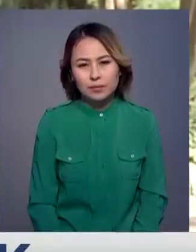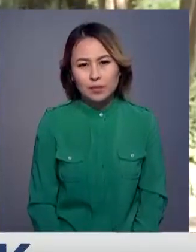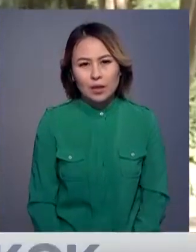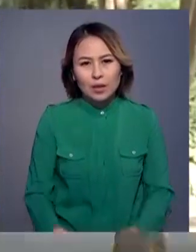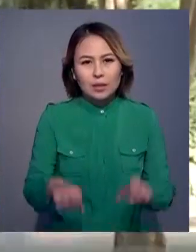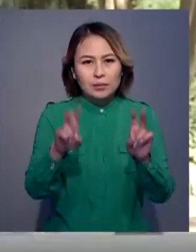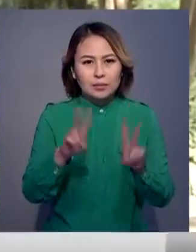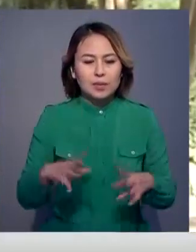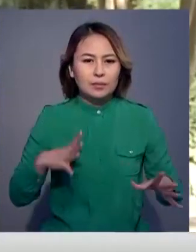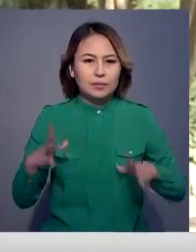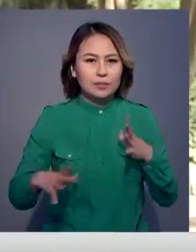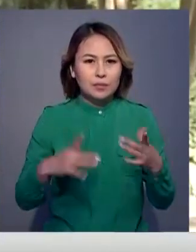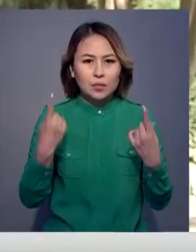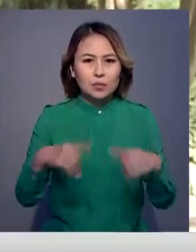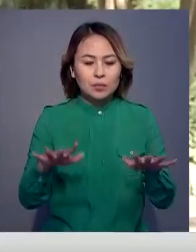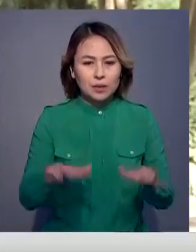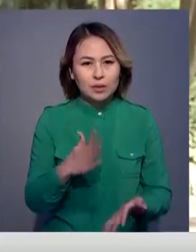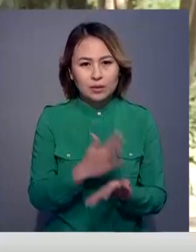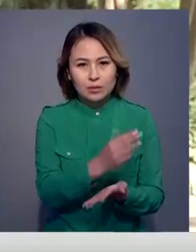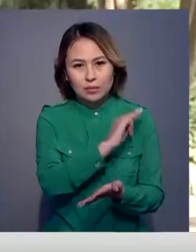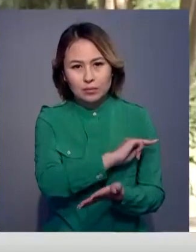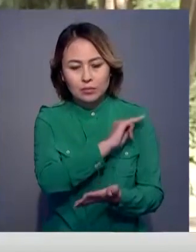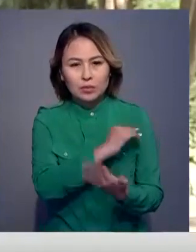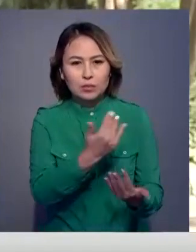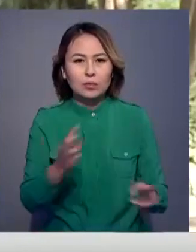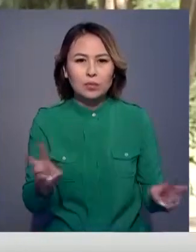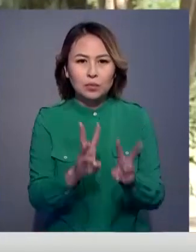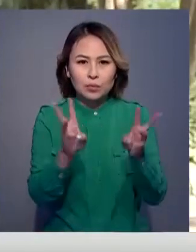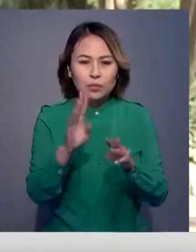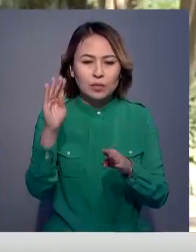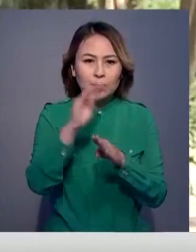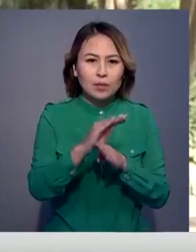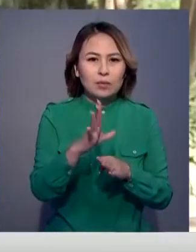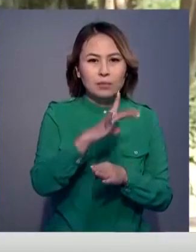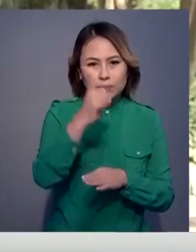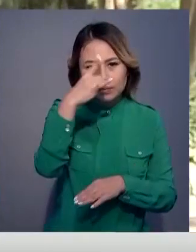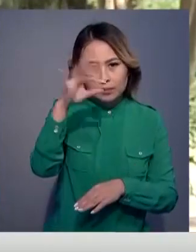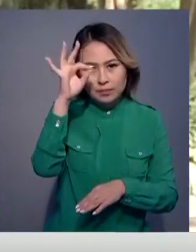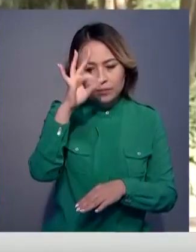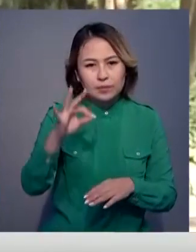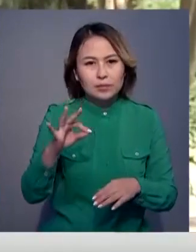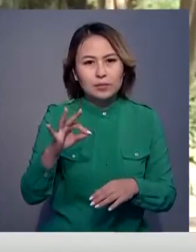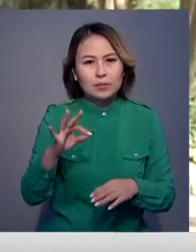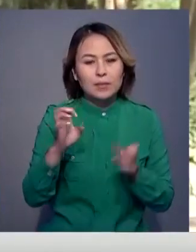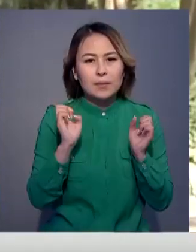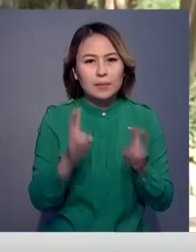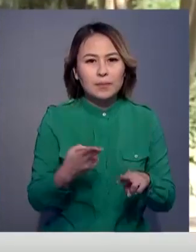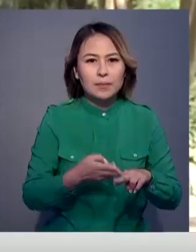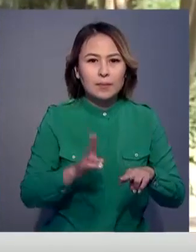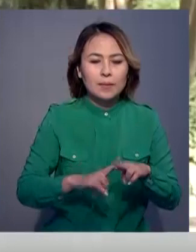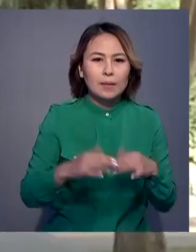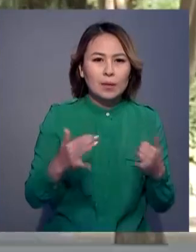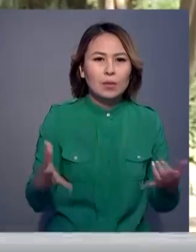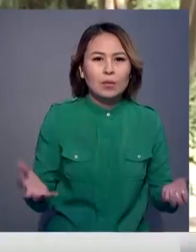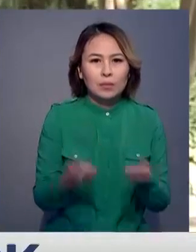Арнайы жаттығулар өткізетін өзге де қызметтер бар. Ең алдымен бұл өрт сөндірушілер. Әрі муниципалитеттер мен сейсмикалық жағынан қауіпті аймақтарда қалалық